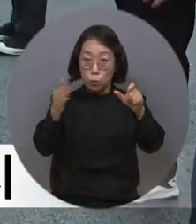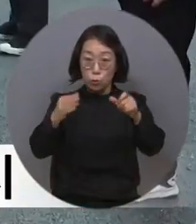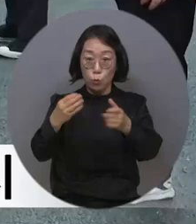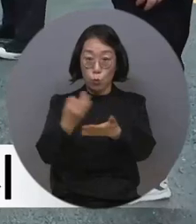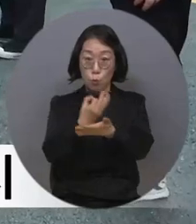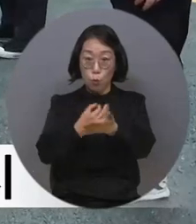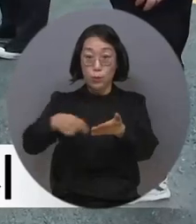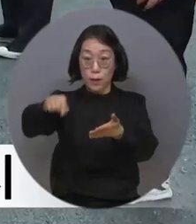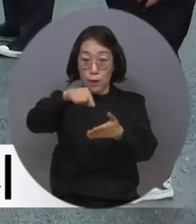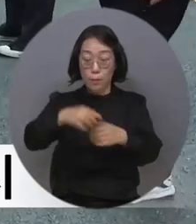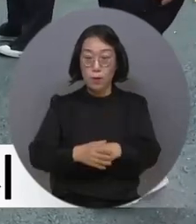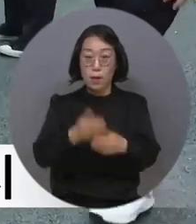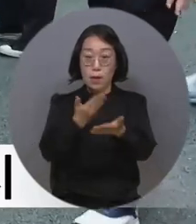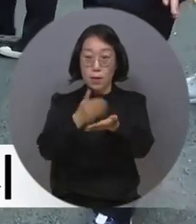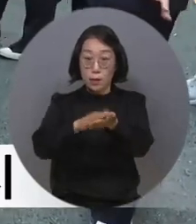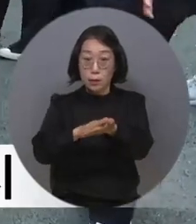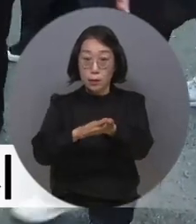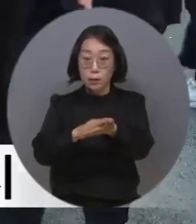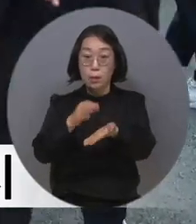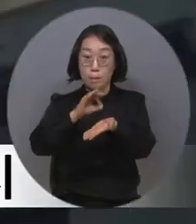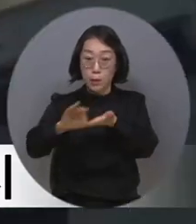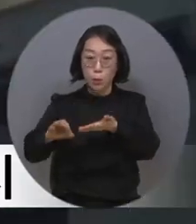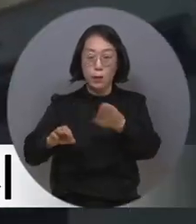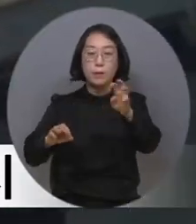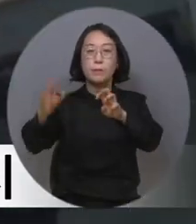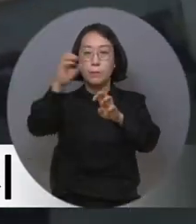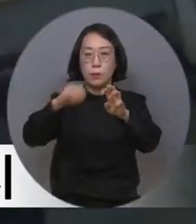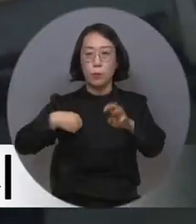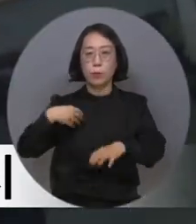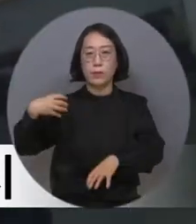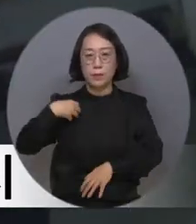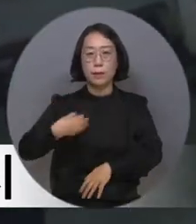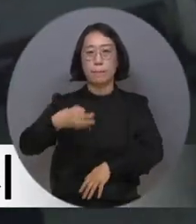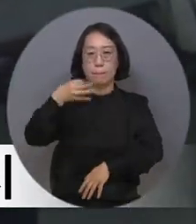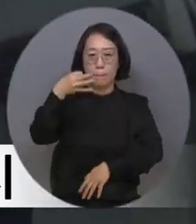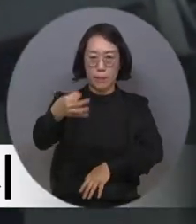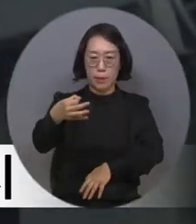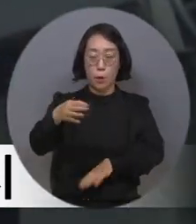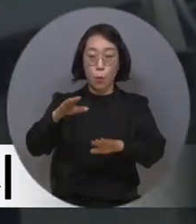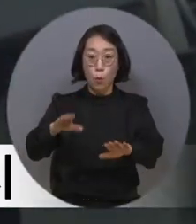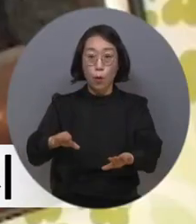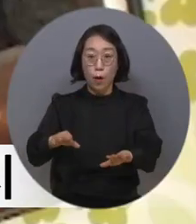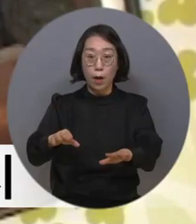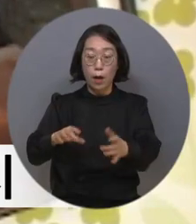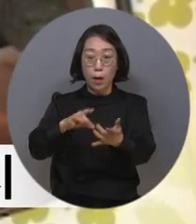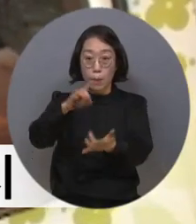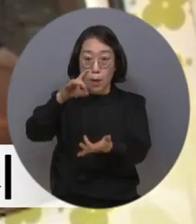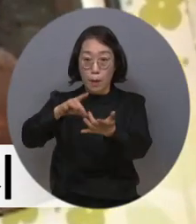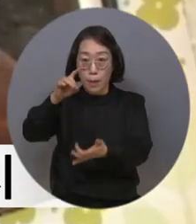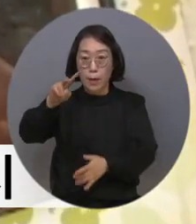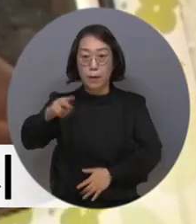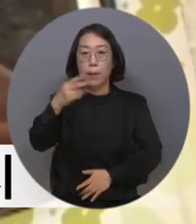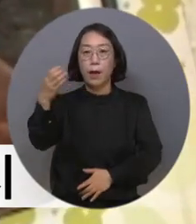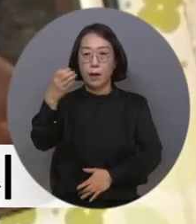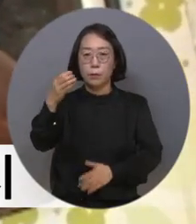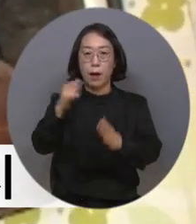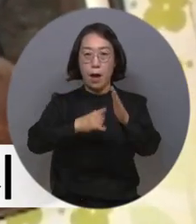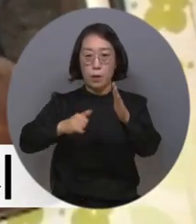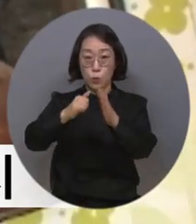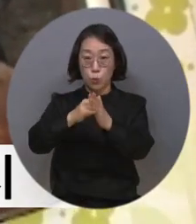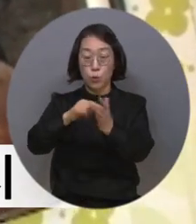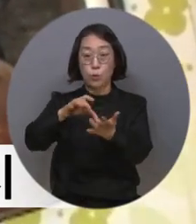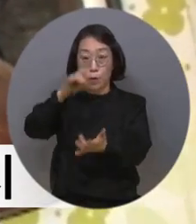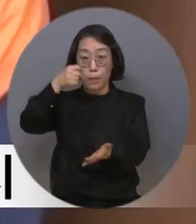장애인 가구는 개조비의 30%를 본인이 부담해야 합니다. 올해 사업 대상은 총 290가구로